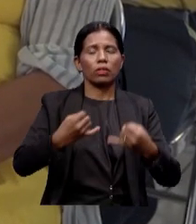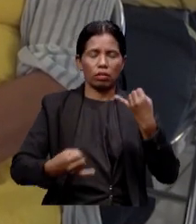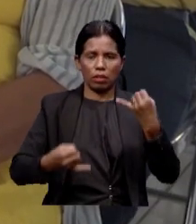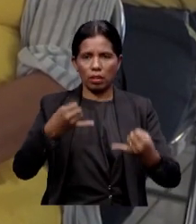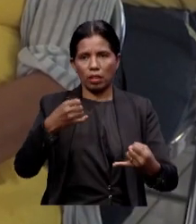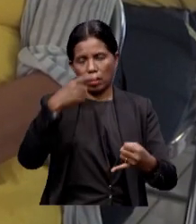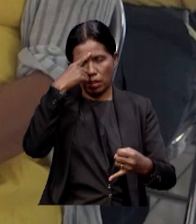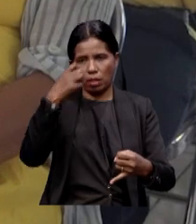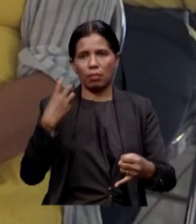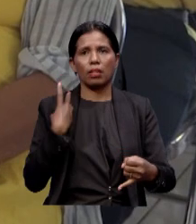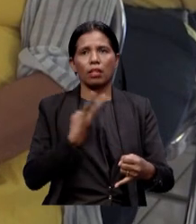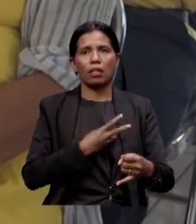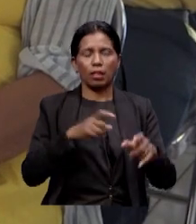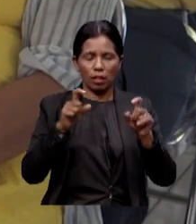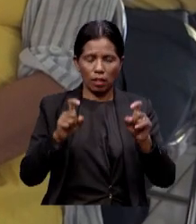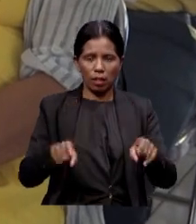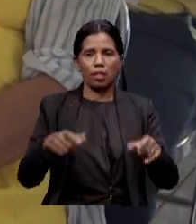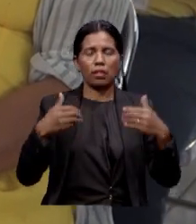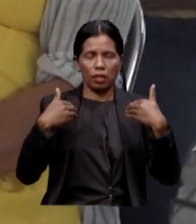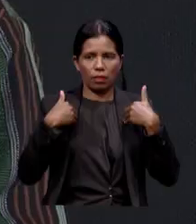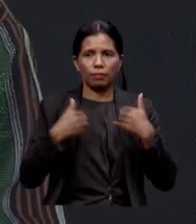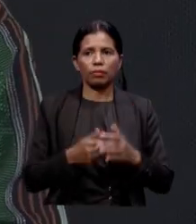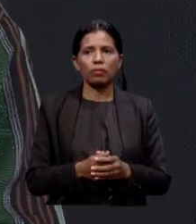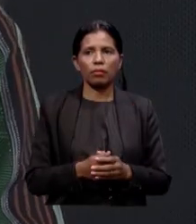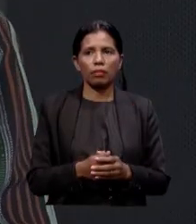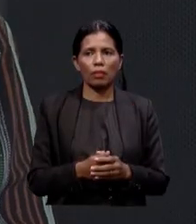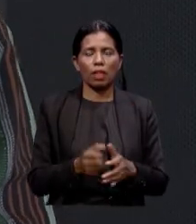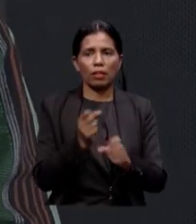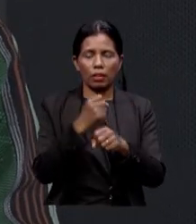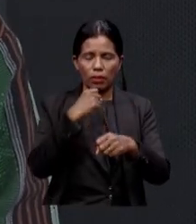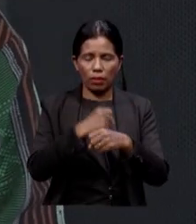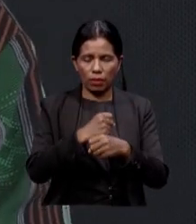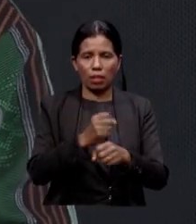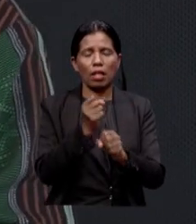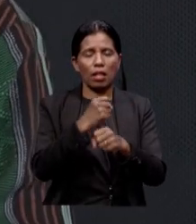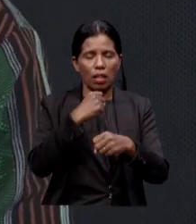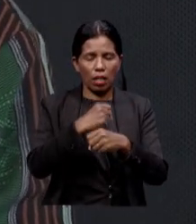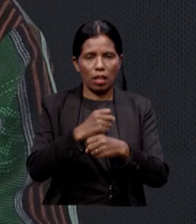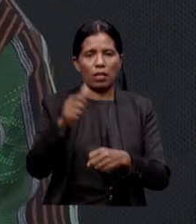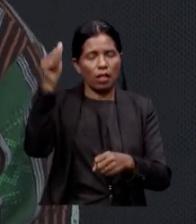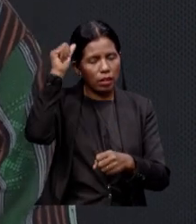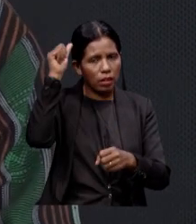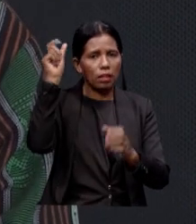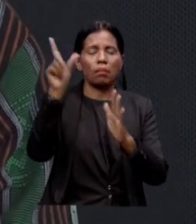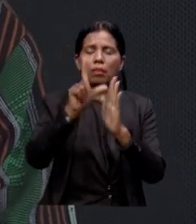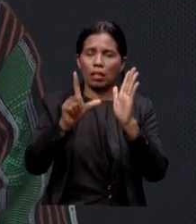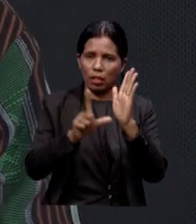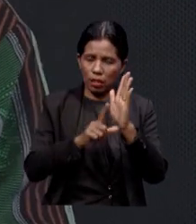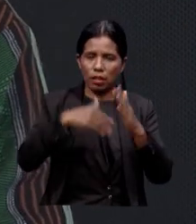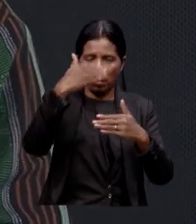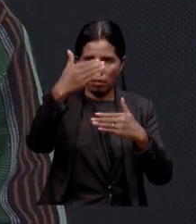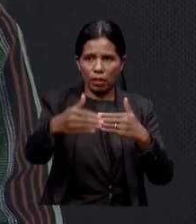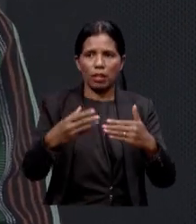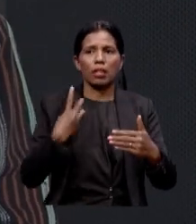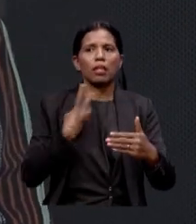Tamba ide tenki iha agora tenki iha. Atu hodi halo analisis balei CIDNB mai.